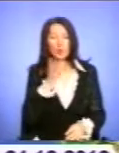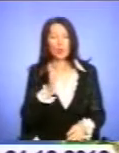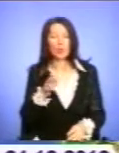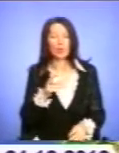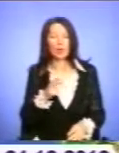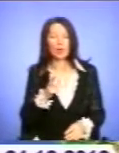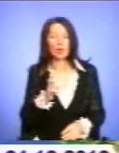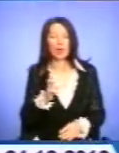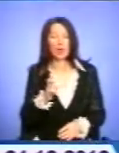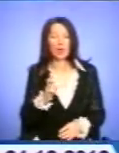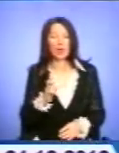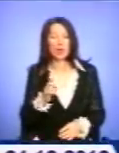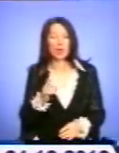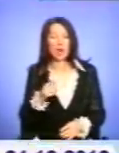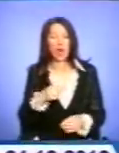рух опору.